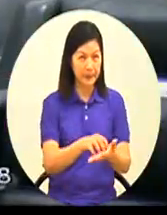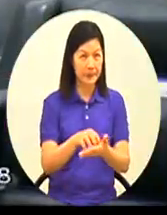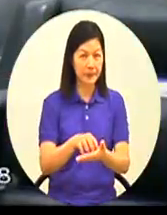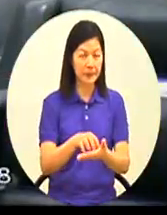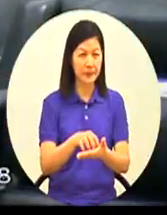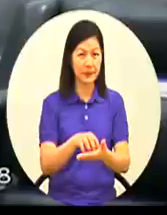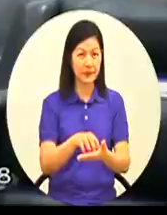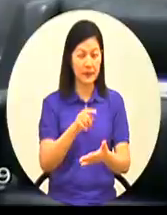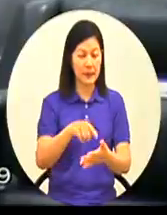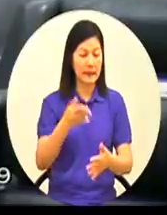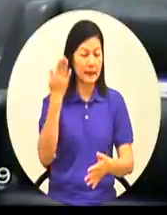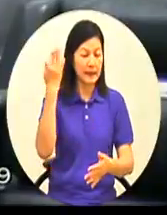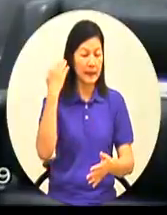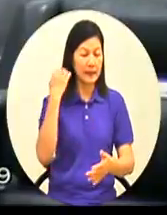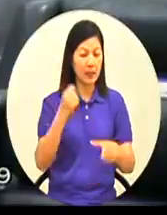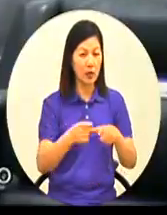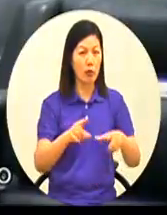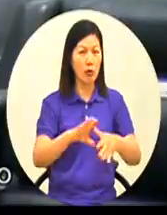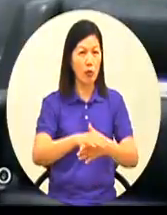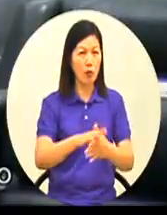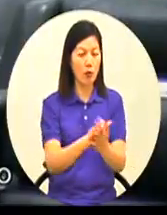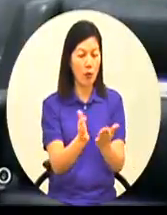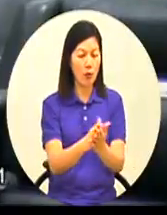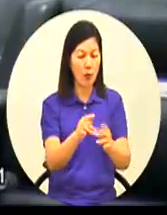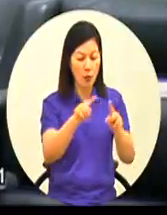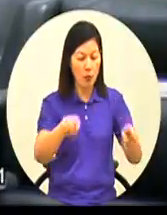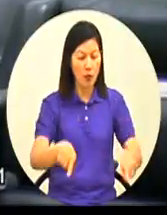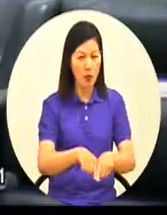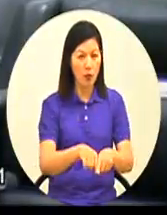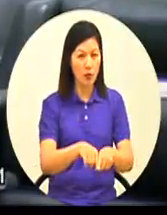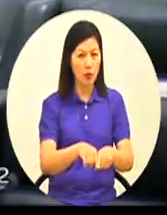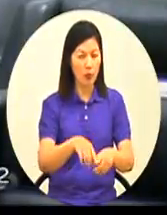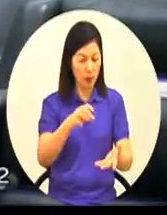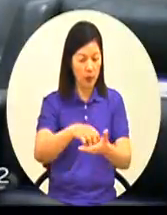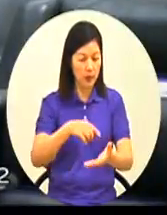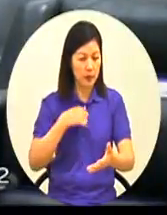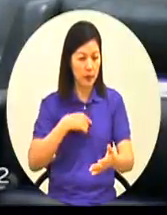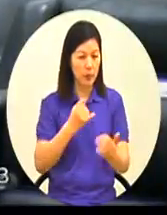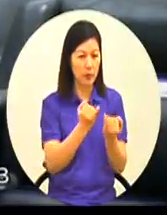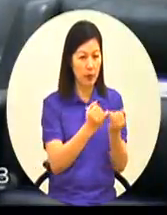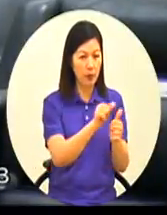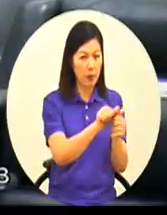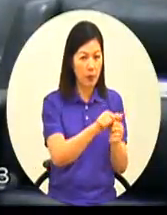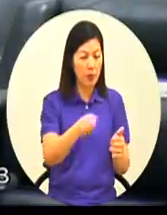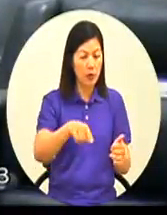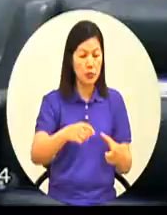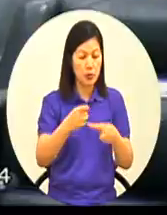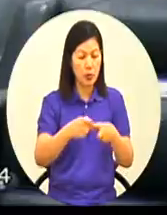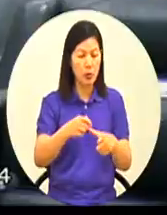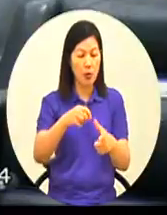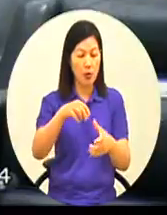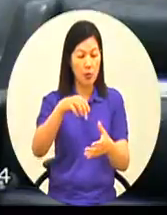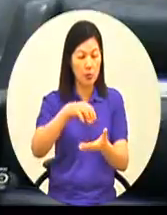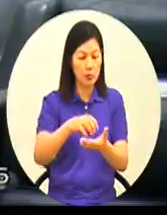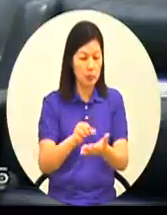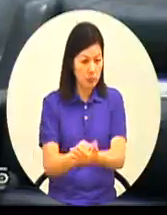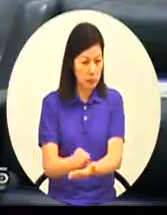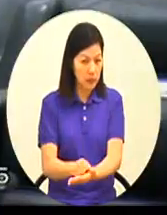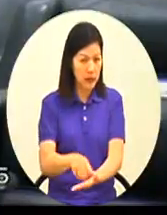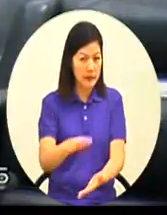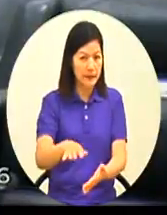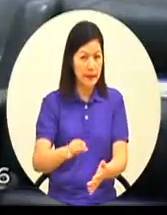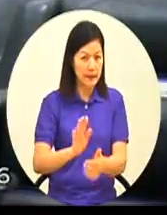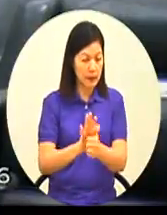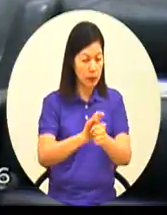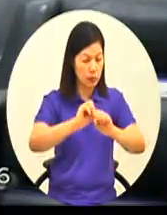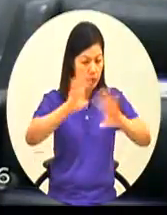个过去从公文书来证明我们同志朋友有到我们的区公所进行所内的住迹，现在要推动新的